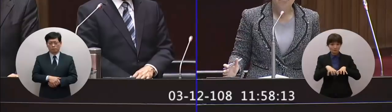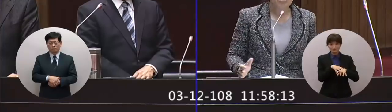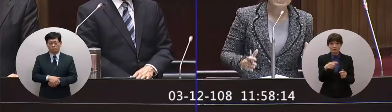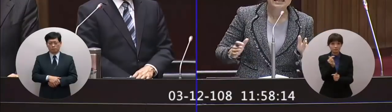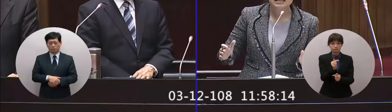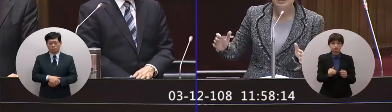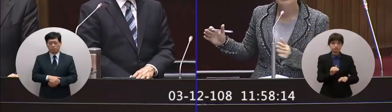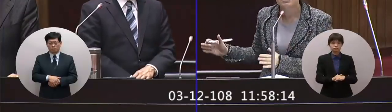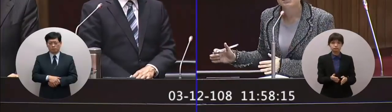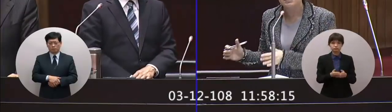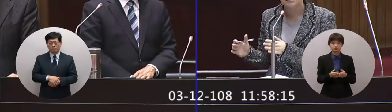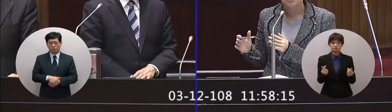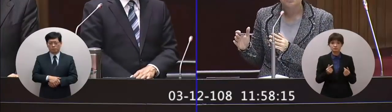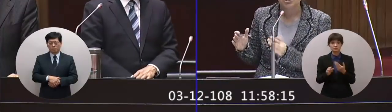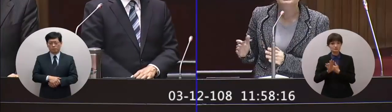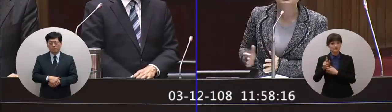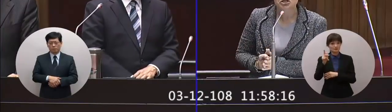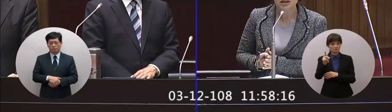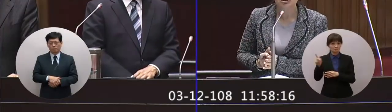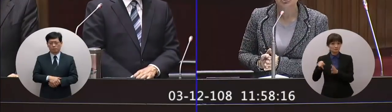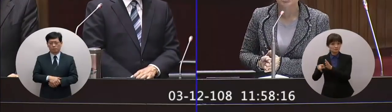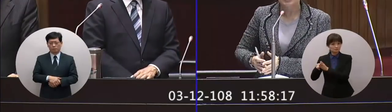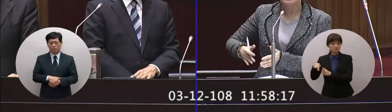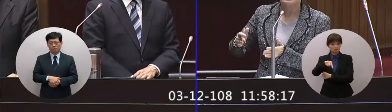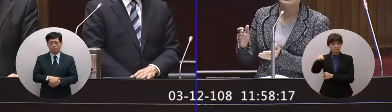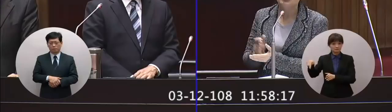制，包含其他科系的沉浸式